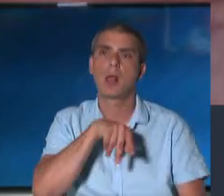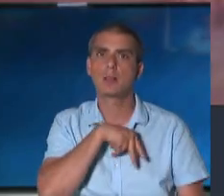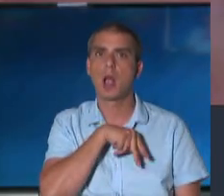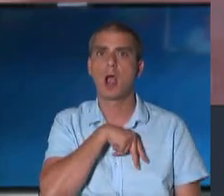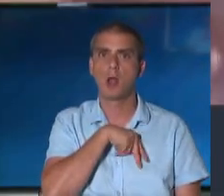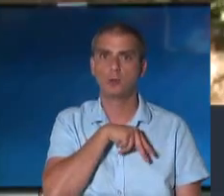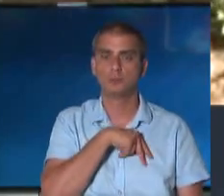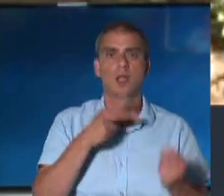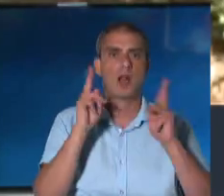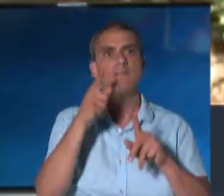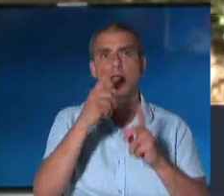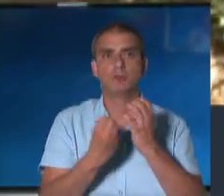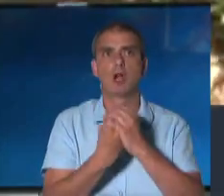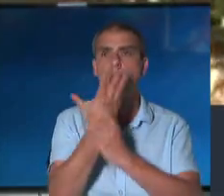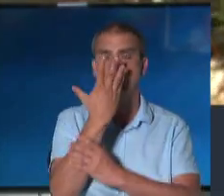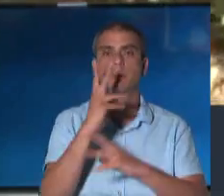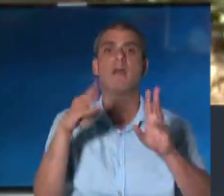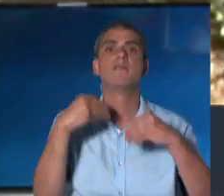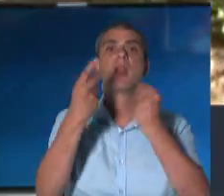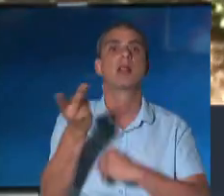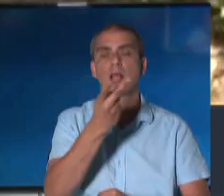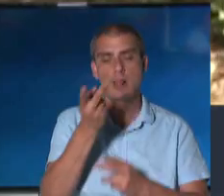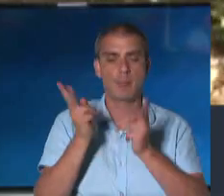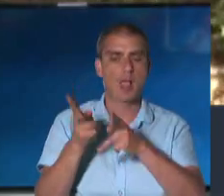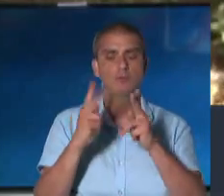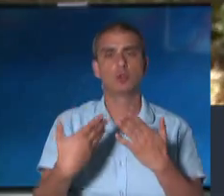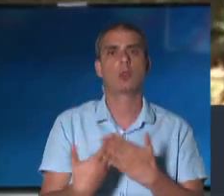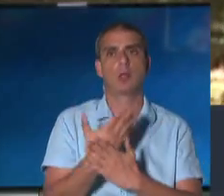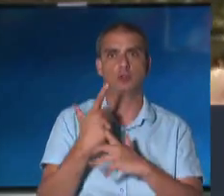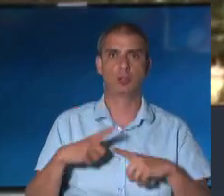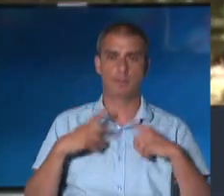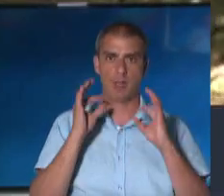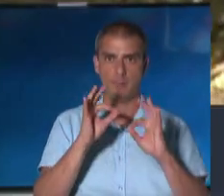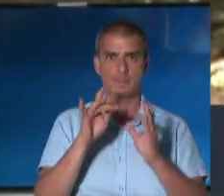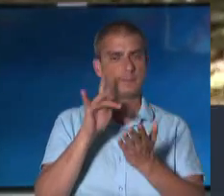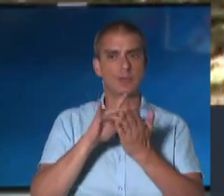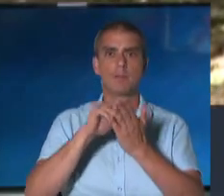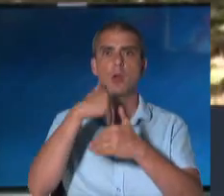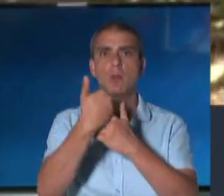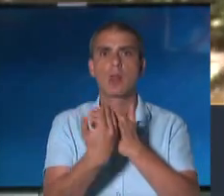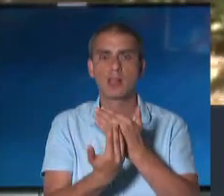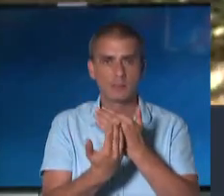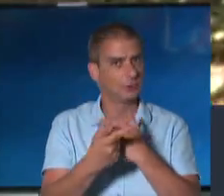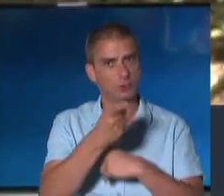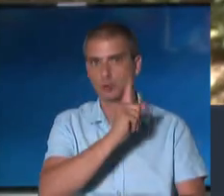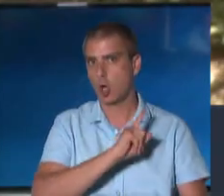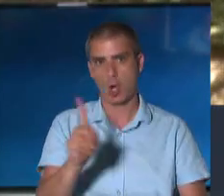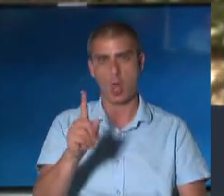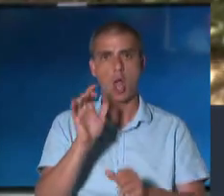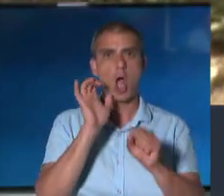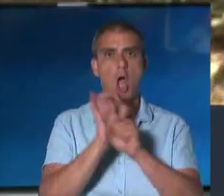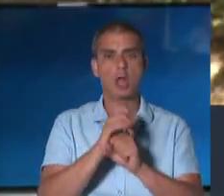אחריות ולאפשר להן להשתקם ולתת להן אופציות חדשות בחיים, מקומות להתפרנס בהם שהם לא